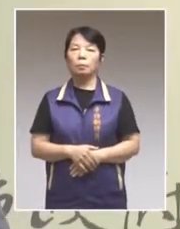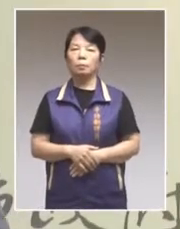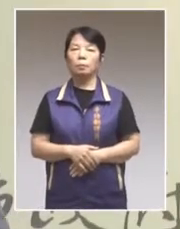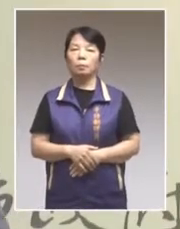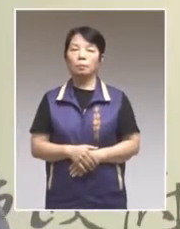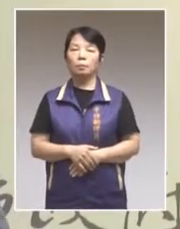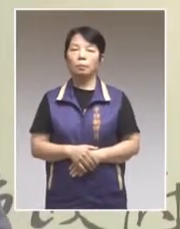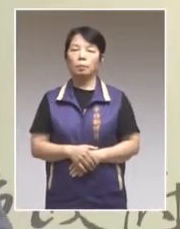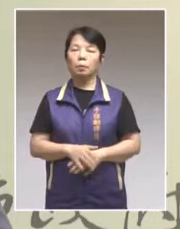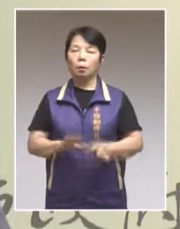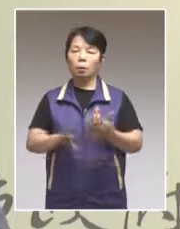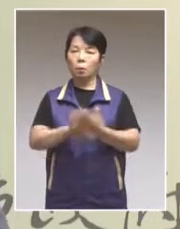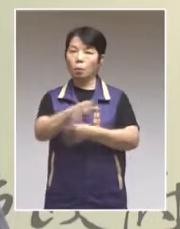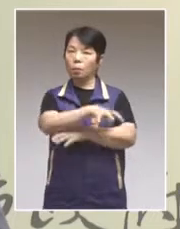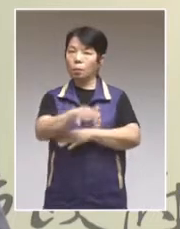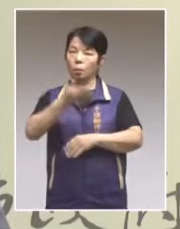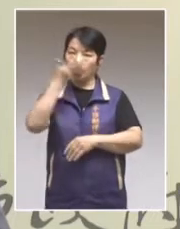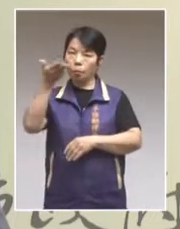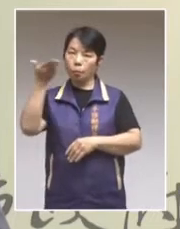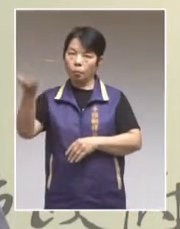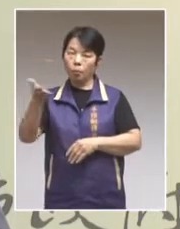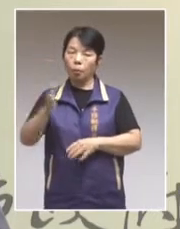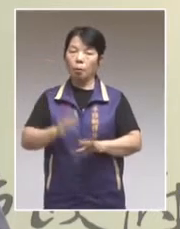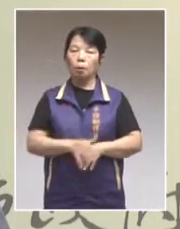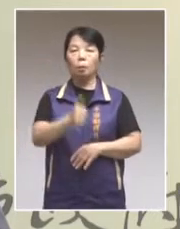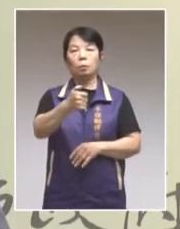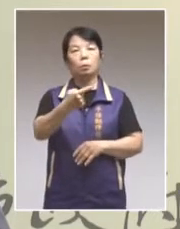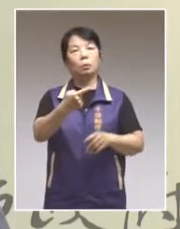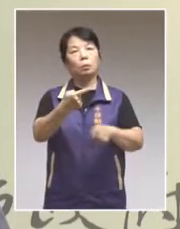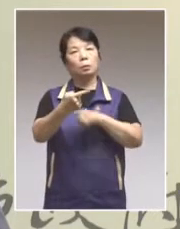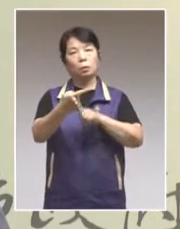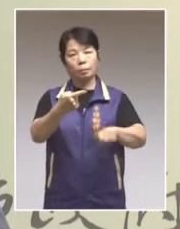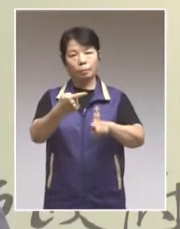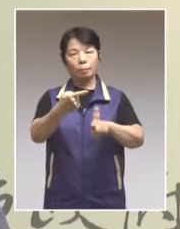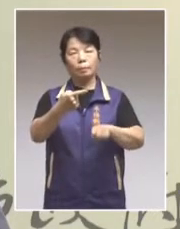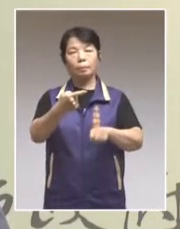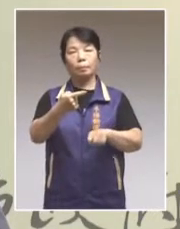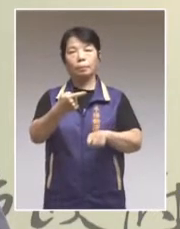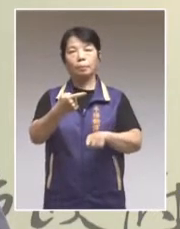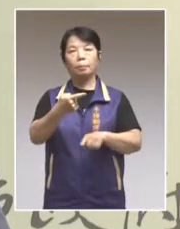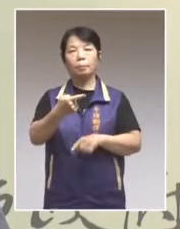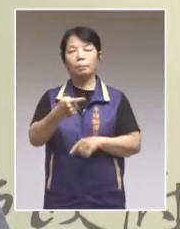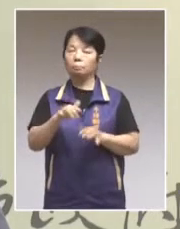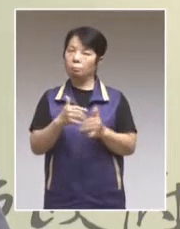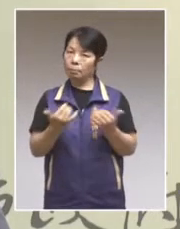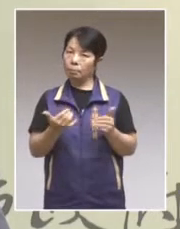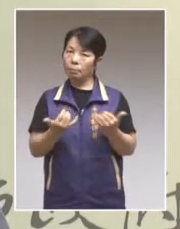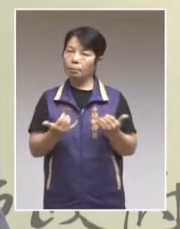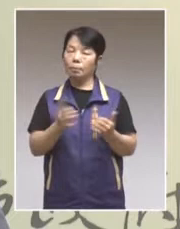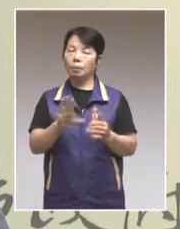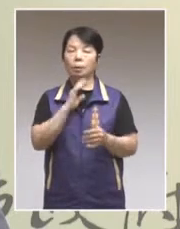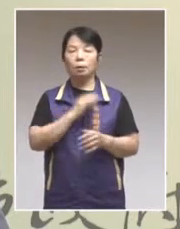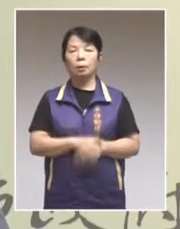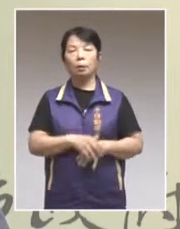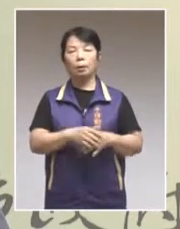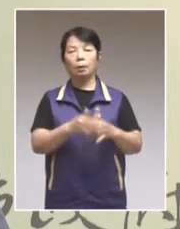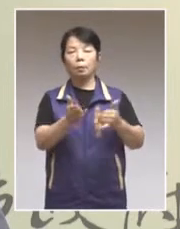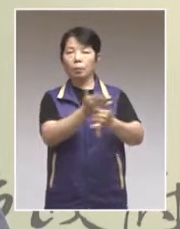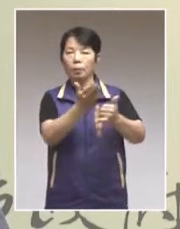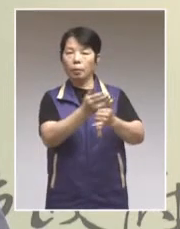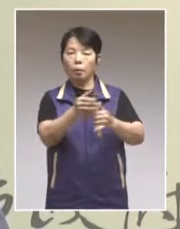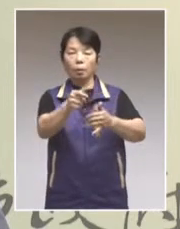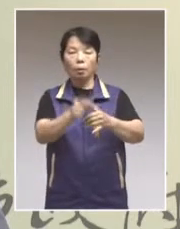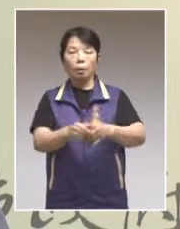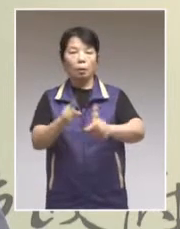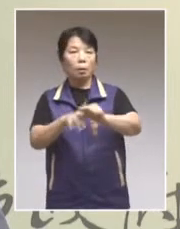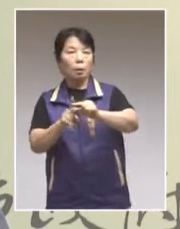在外县市旅游史的部分，那51例这个部分它 大概在北部、中部、南部大